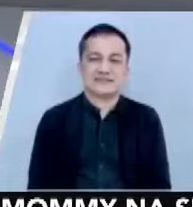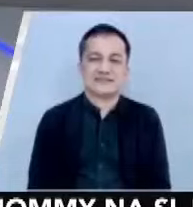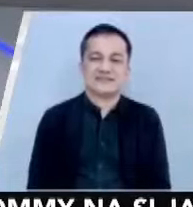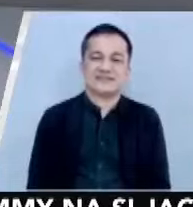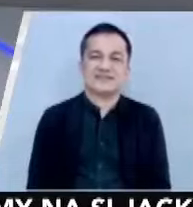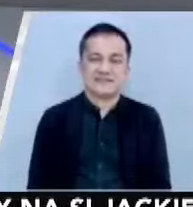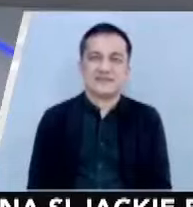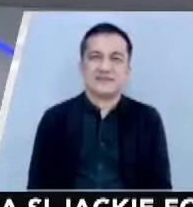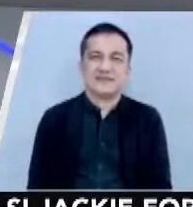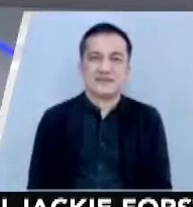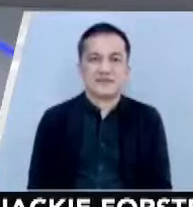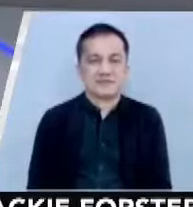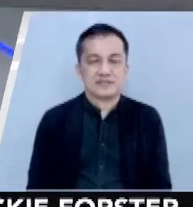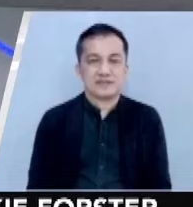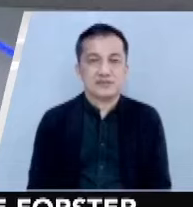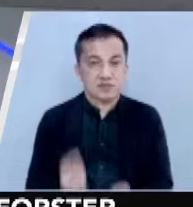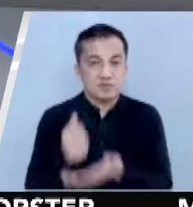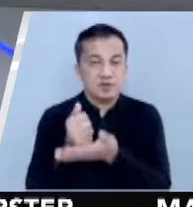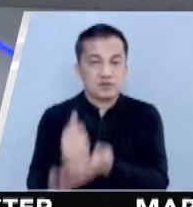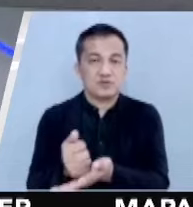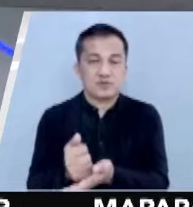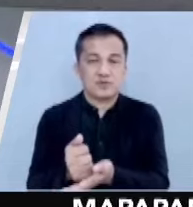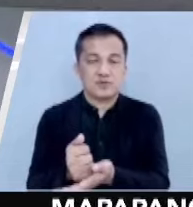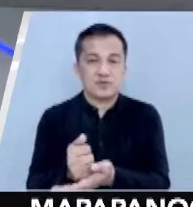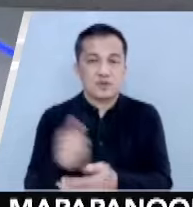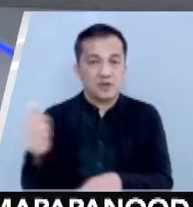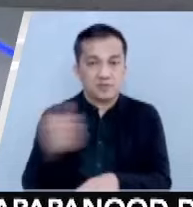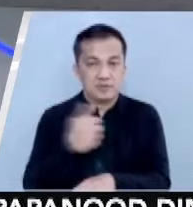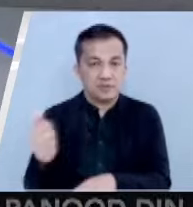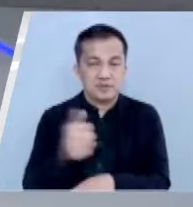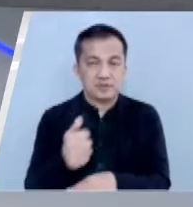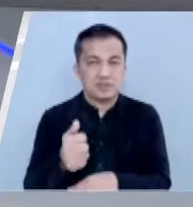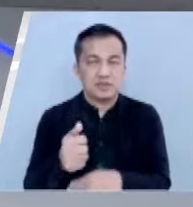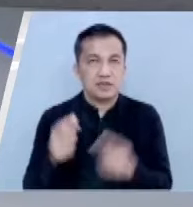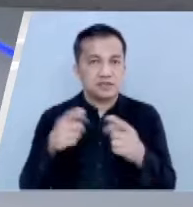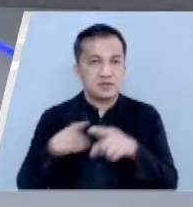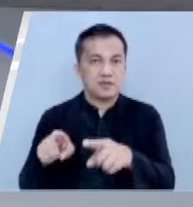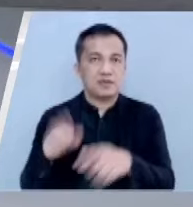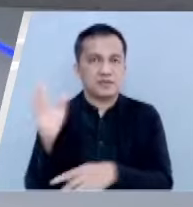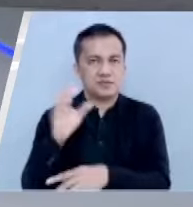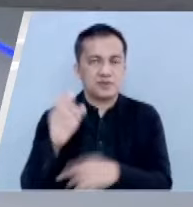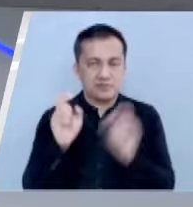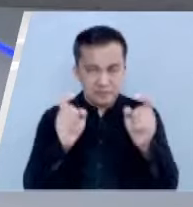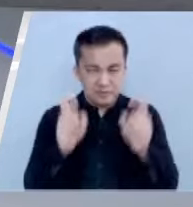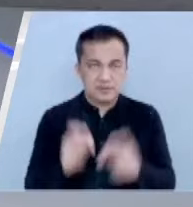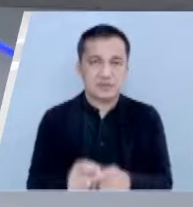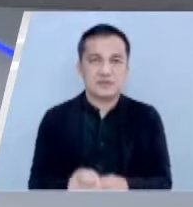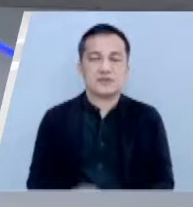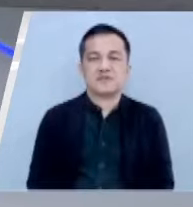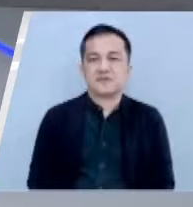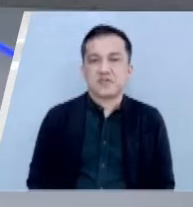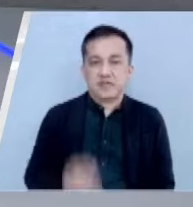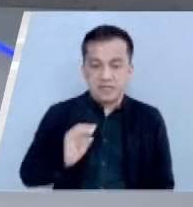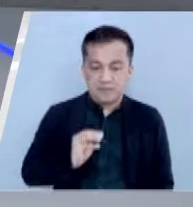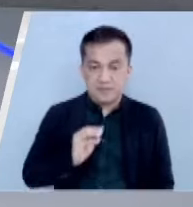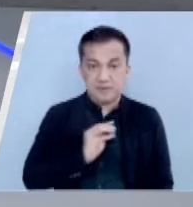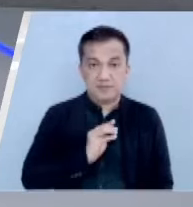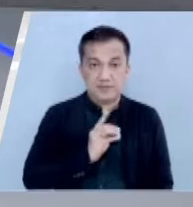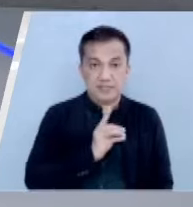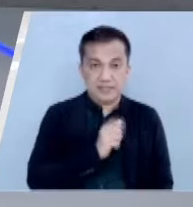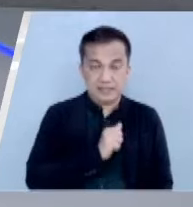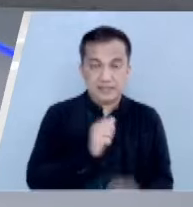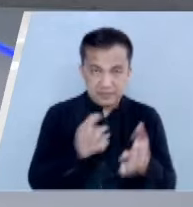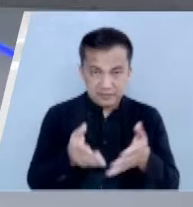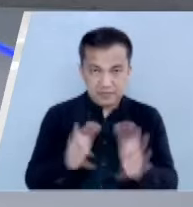Para makatulong sa mga babiyahe kasabay ng Christmas rush, papayagan ulit ng MMDA ang mga provincial bus